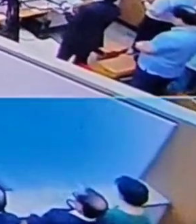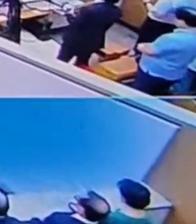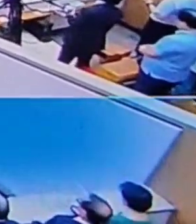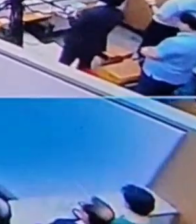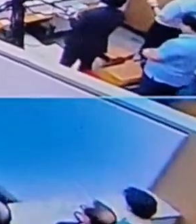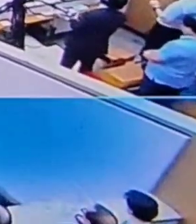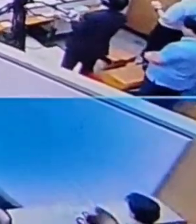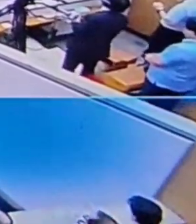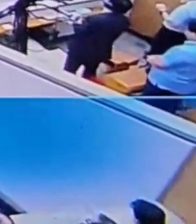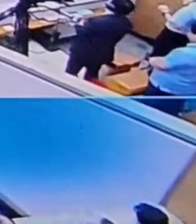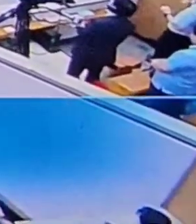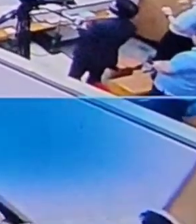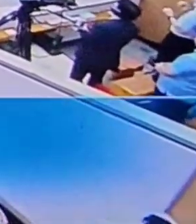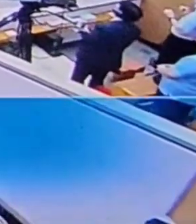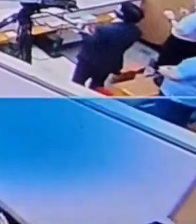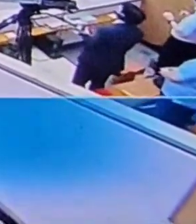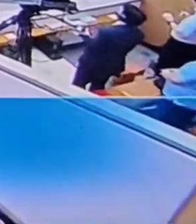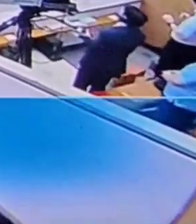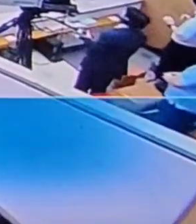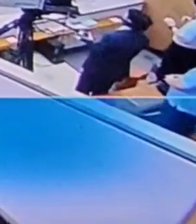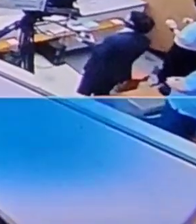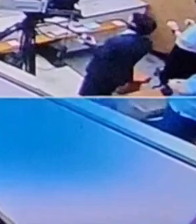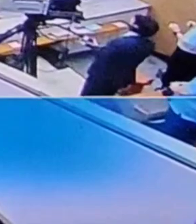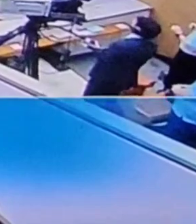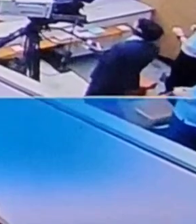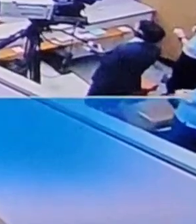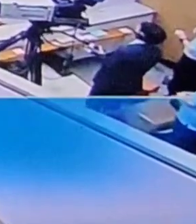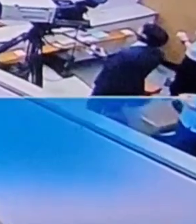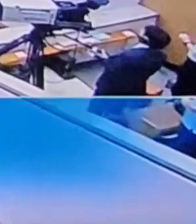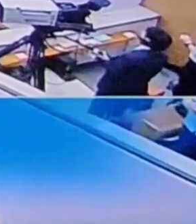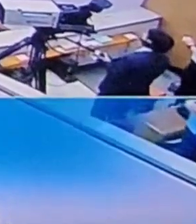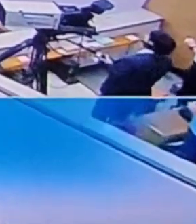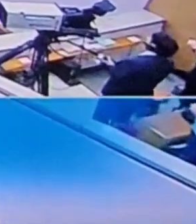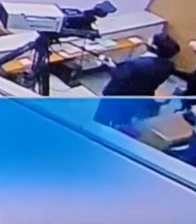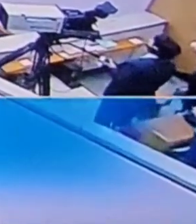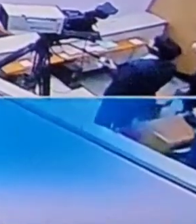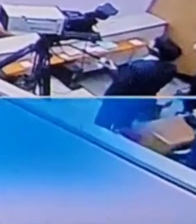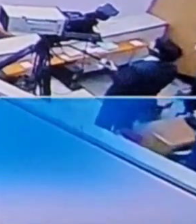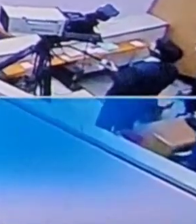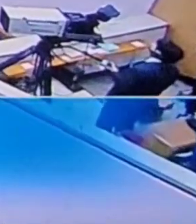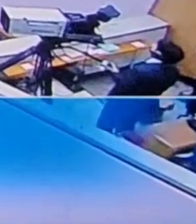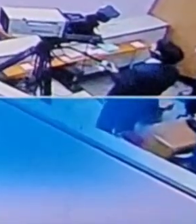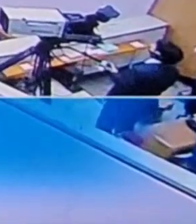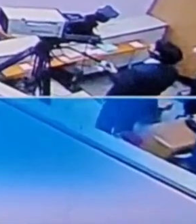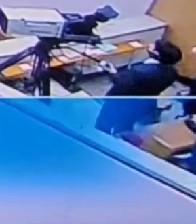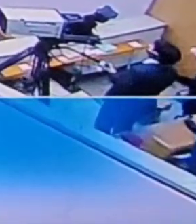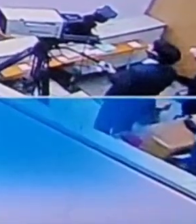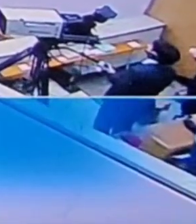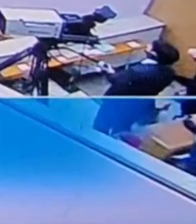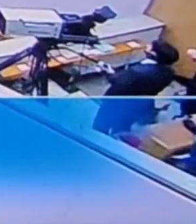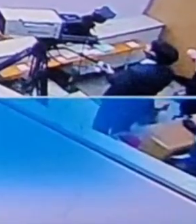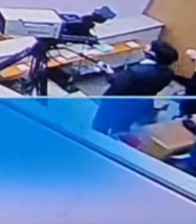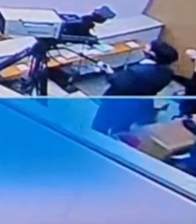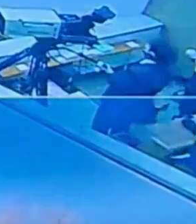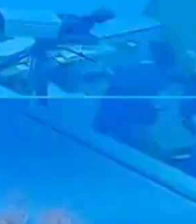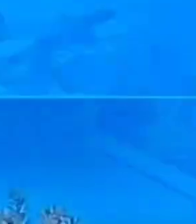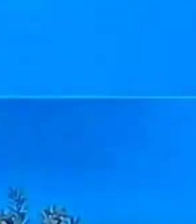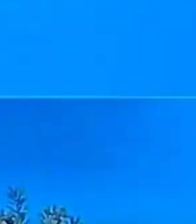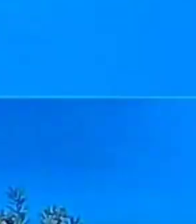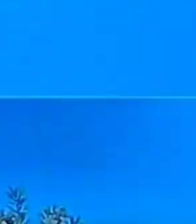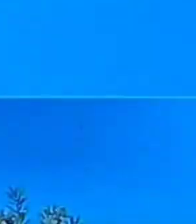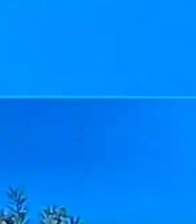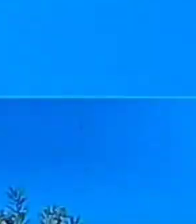주님만이 우리 모두 대신을 믿으십니다. 주님만 높이고 주님만 자랑하며 주님을 닮아가는 제보다 되게 하여 주옵소서. 저주받은 인생이